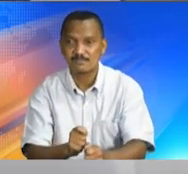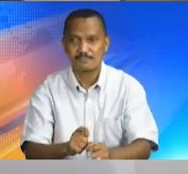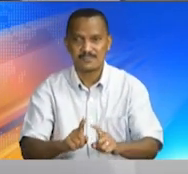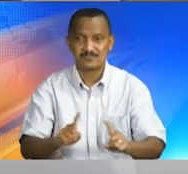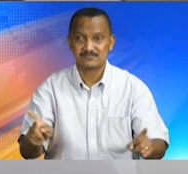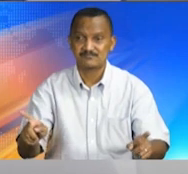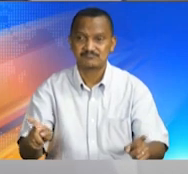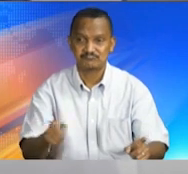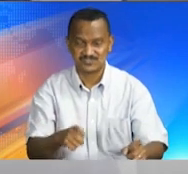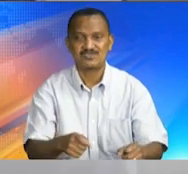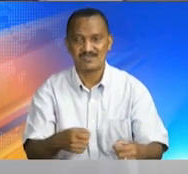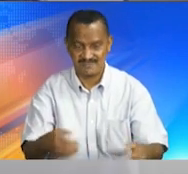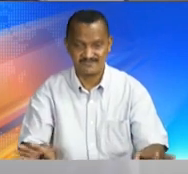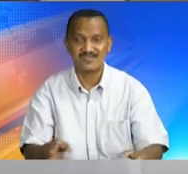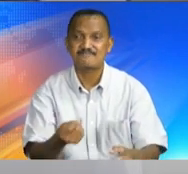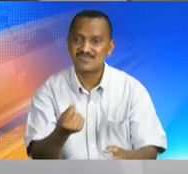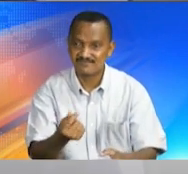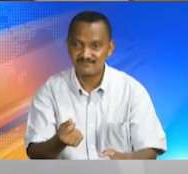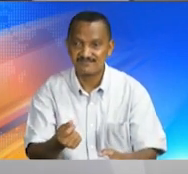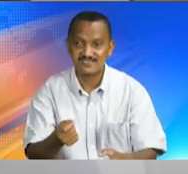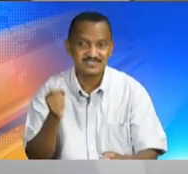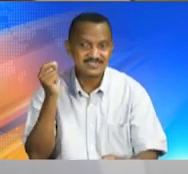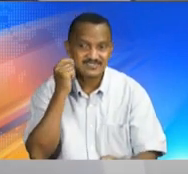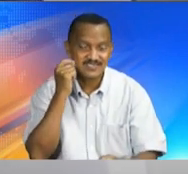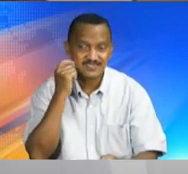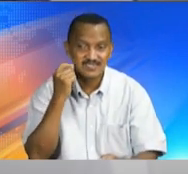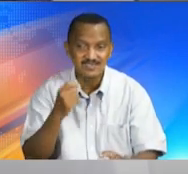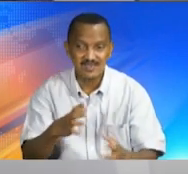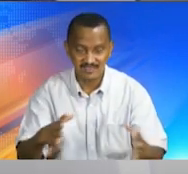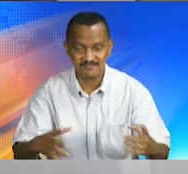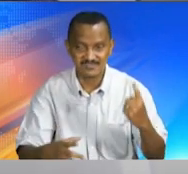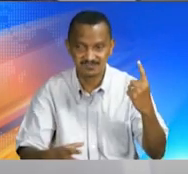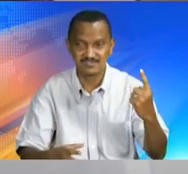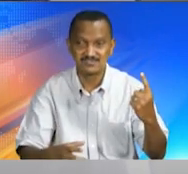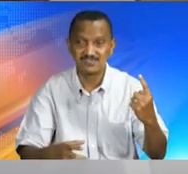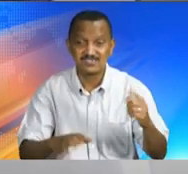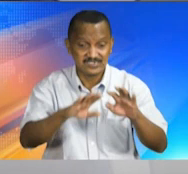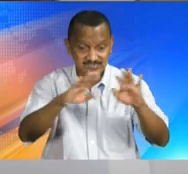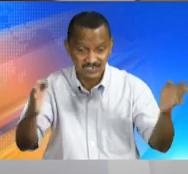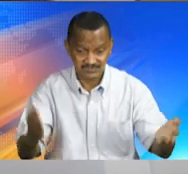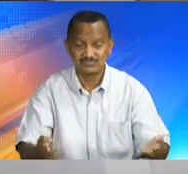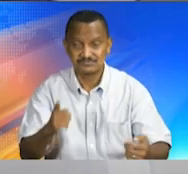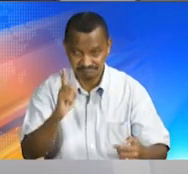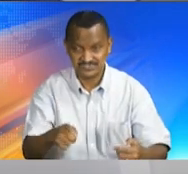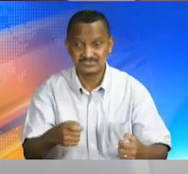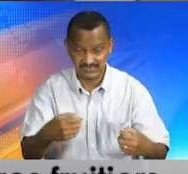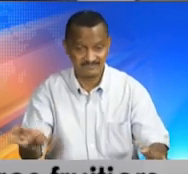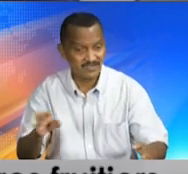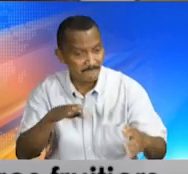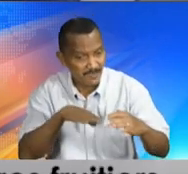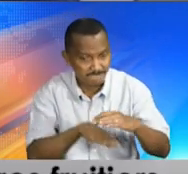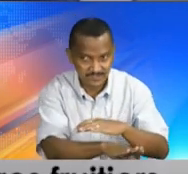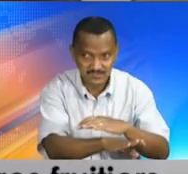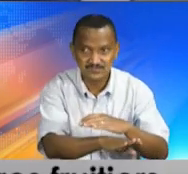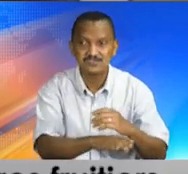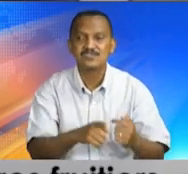an'le andia tantely. Efa eto amintsika efa misy ihany kosa aloha maromaro ny mivarotra an'ireny andia tantely ihany de mipiditra. De eo koa